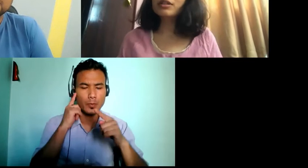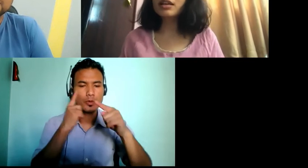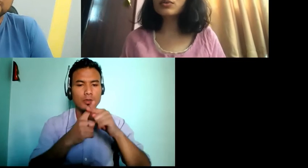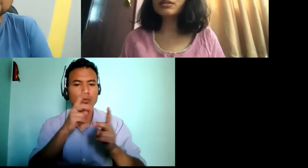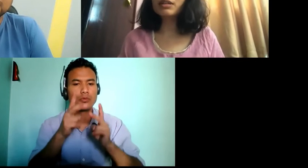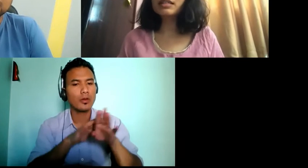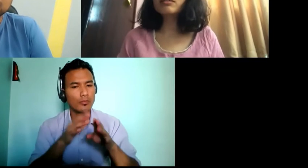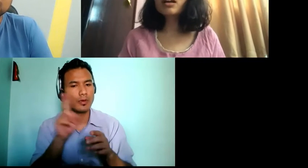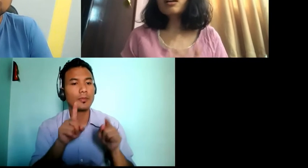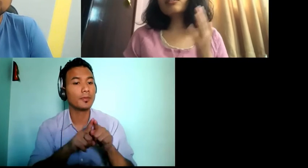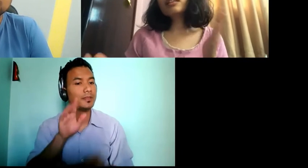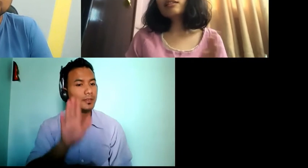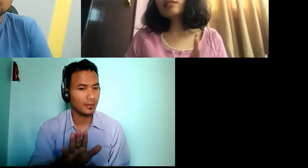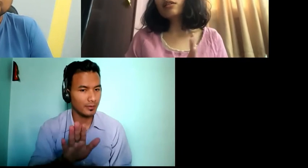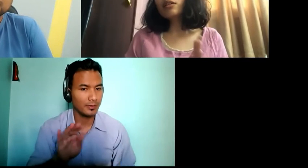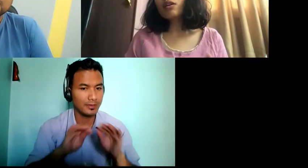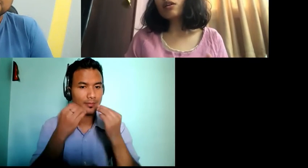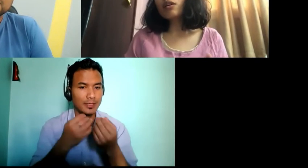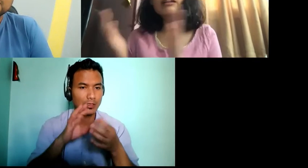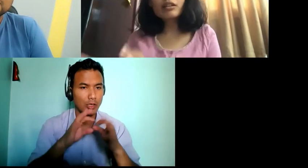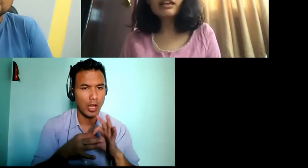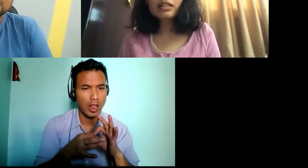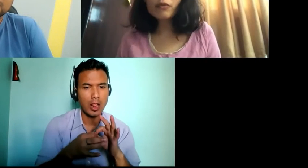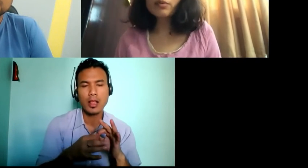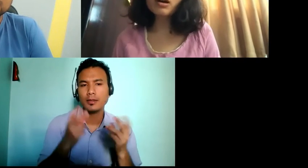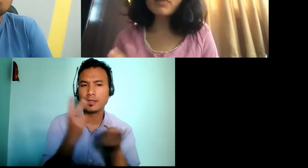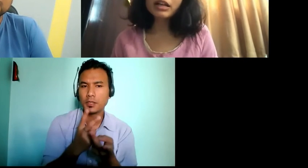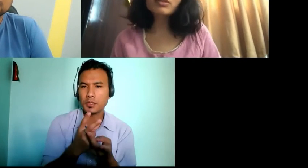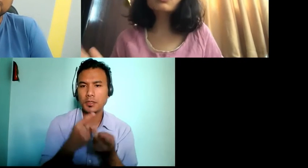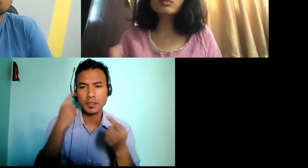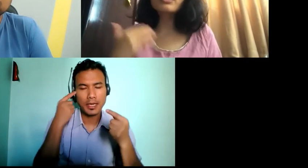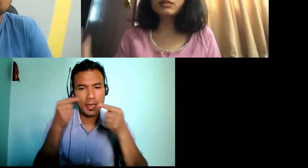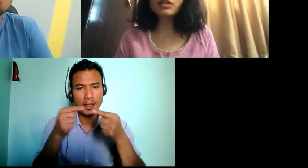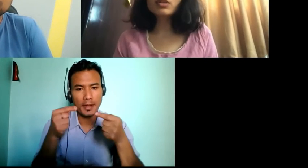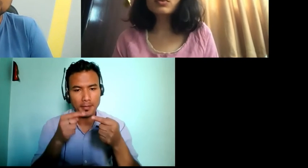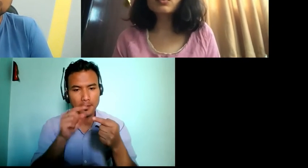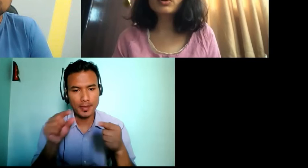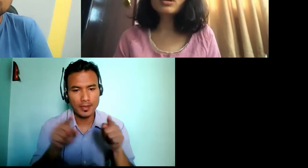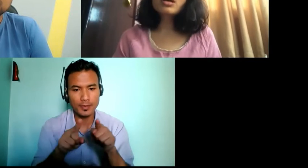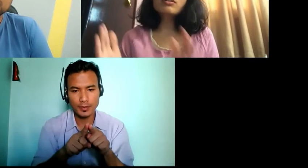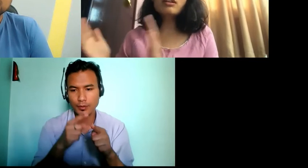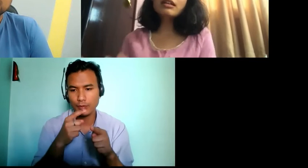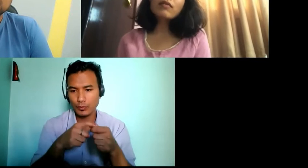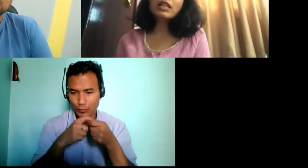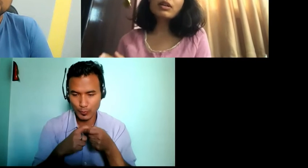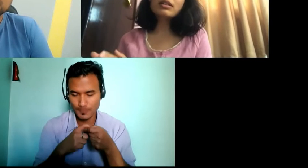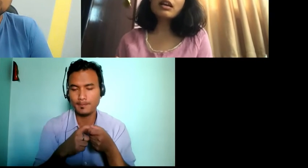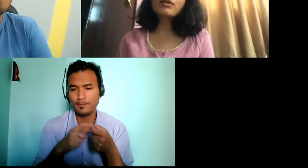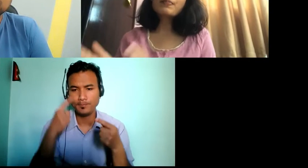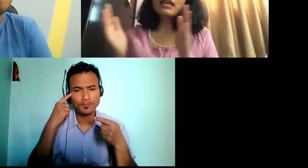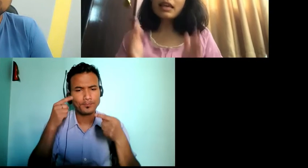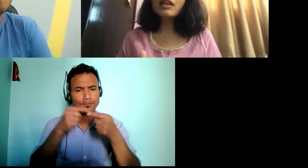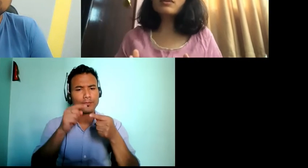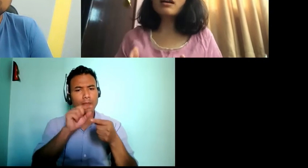राम्रो छ कि सोसियल मिडियाको. र त्यस्तै गरी हजुरले नेगेटिभ पार्ट पनि सोध्नुभयो, एस्पेक्ट पनि सोध्नुभयो. सो नेगेटिभ एस्पेक्ट चाहिँ